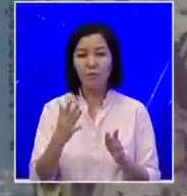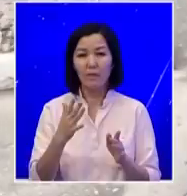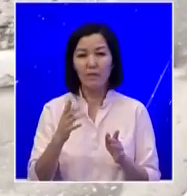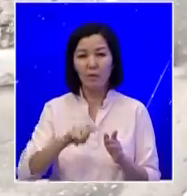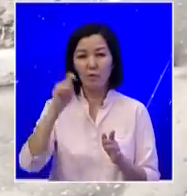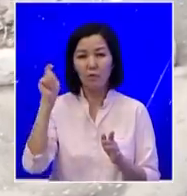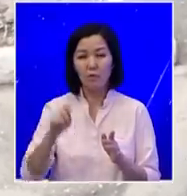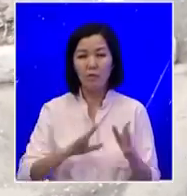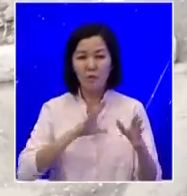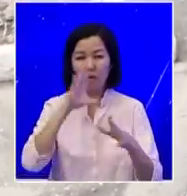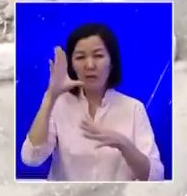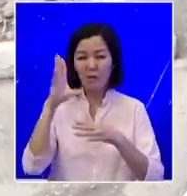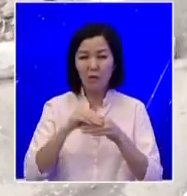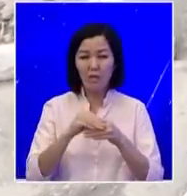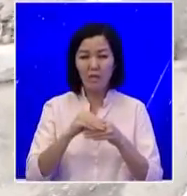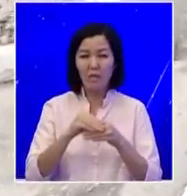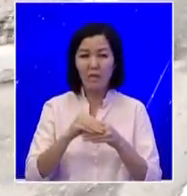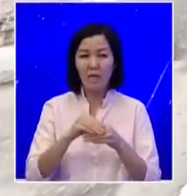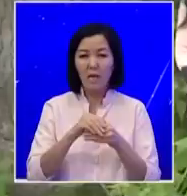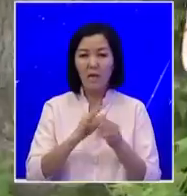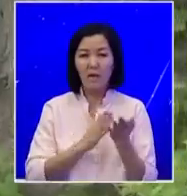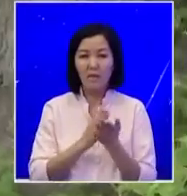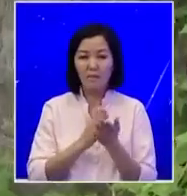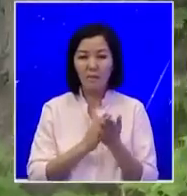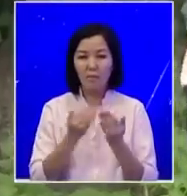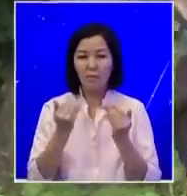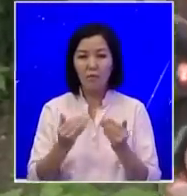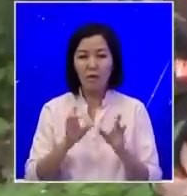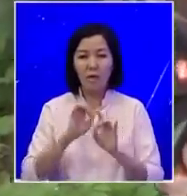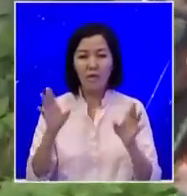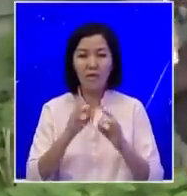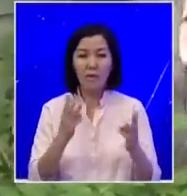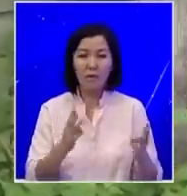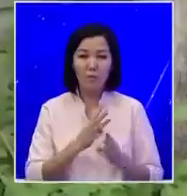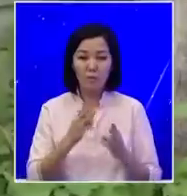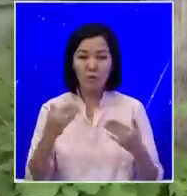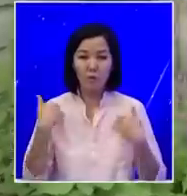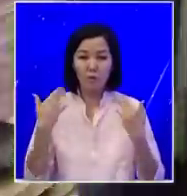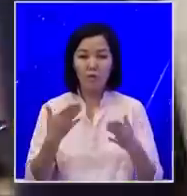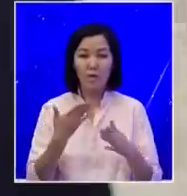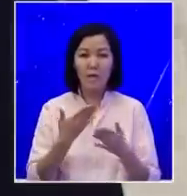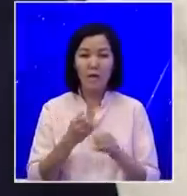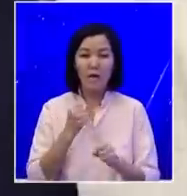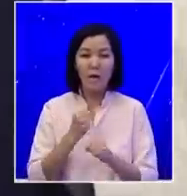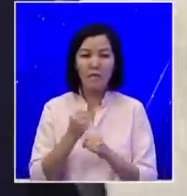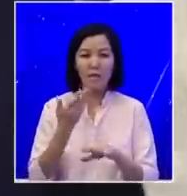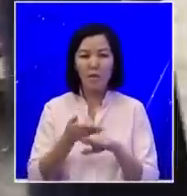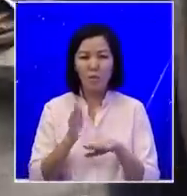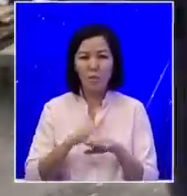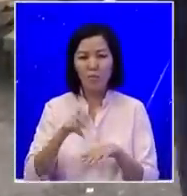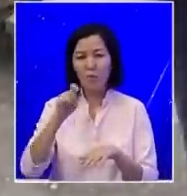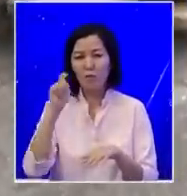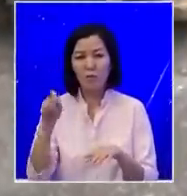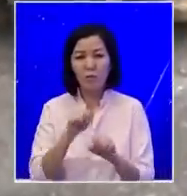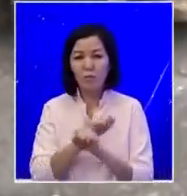соғыста өлмен өмірдің тайталасын көрген қарт майдангердің бүгінде айтары көп. Тек өскелең ұрпақ қатал қырғын қиянатын көрмесе екен. Қанды